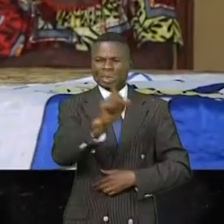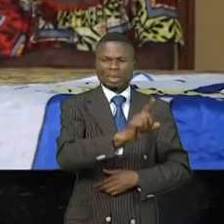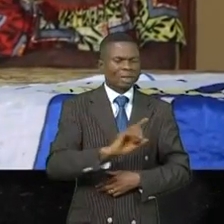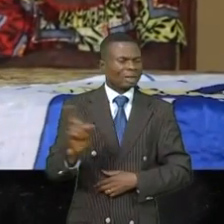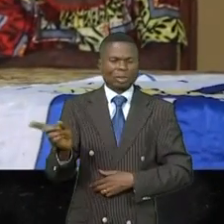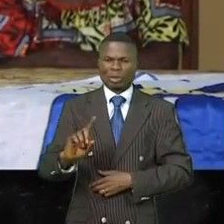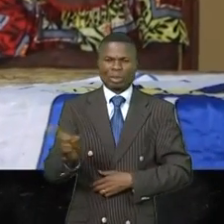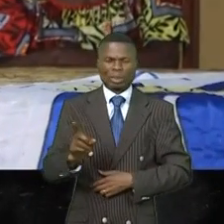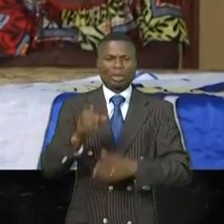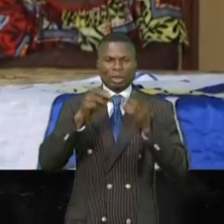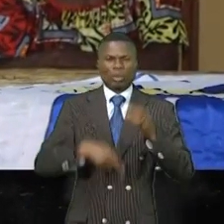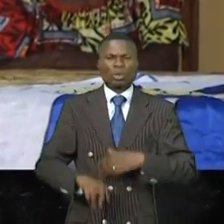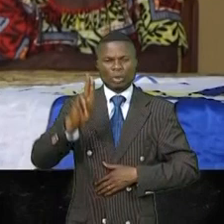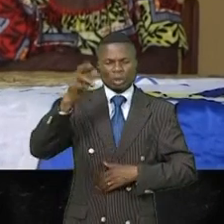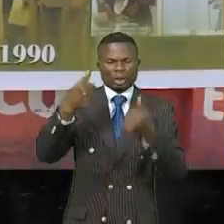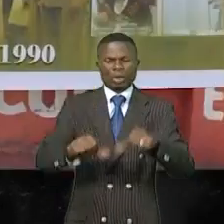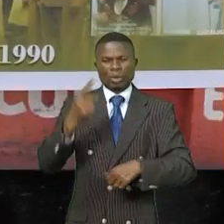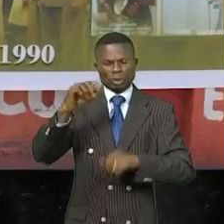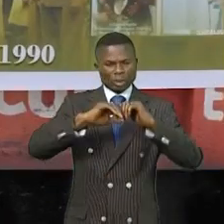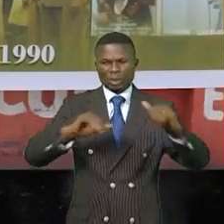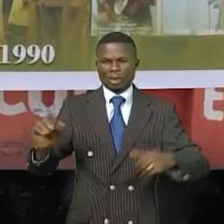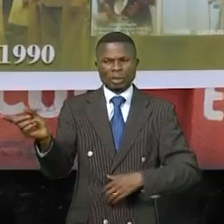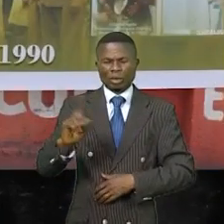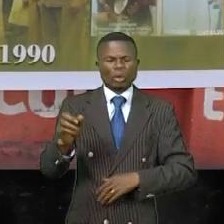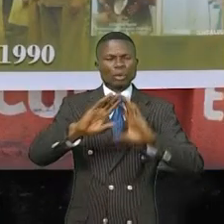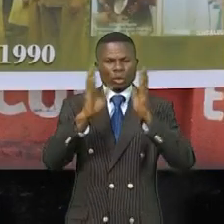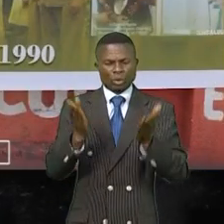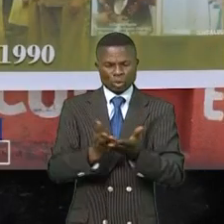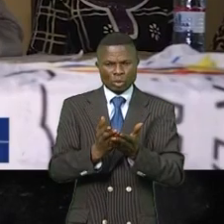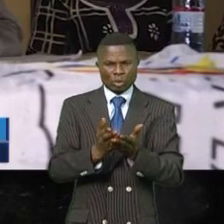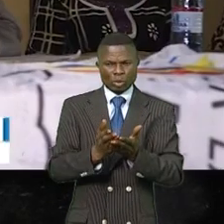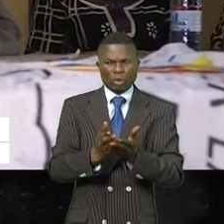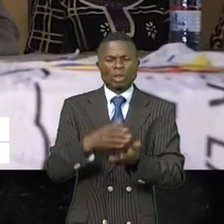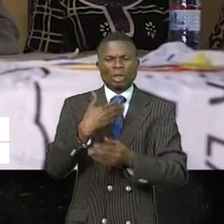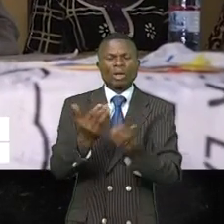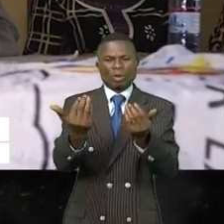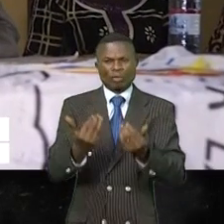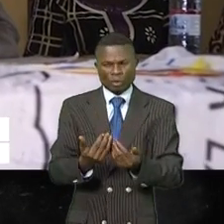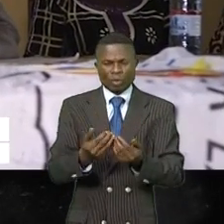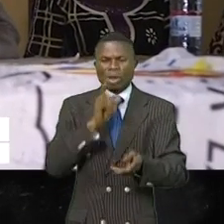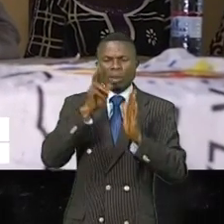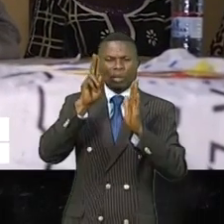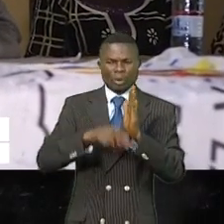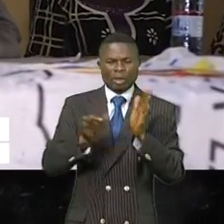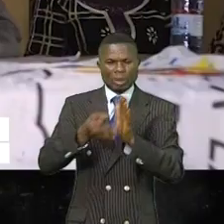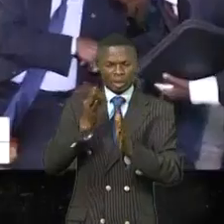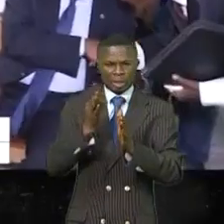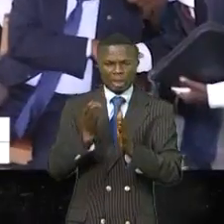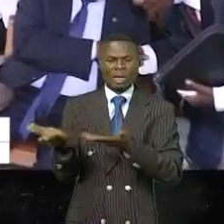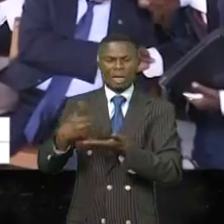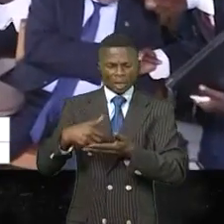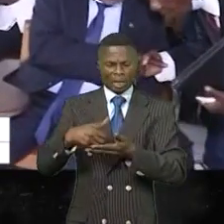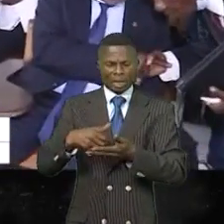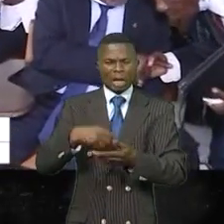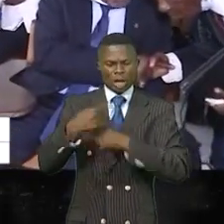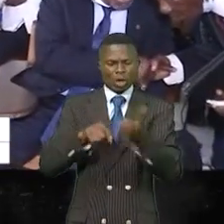Z. L'IDPS doit rester indivisible. Tous devraient faire la volonté des 13 parlementaires et rentrer au bercail.